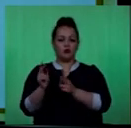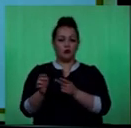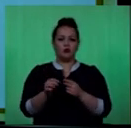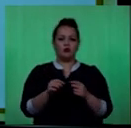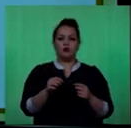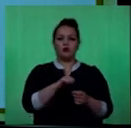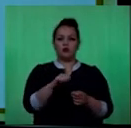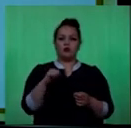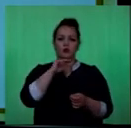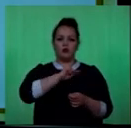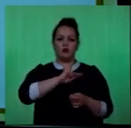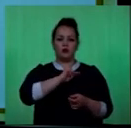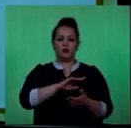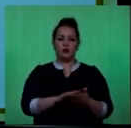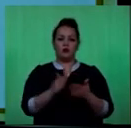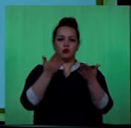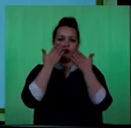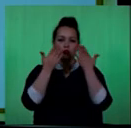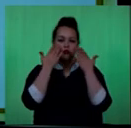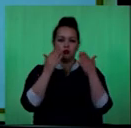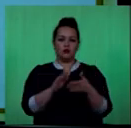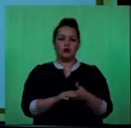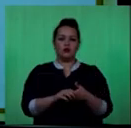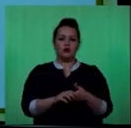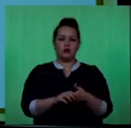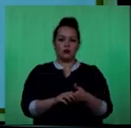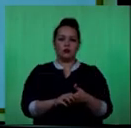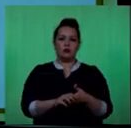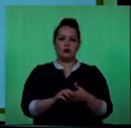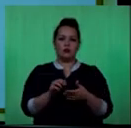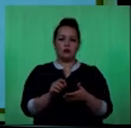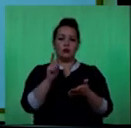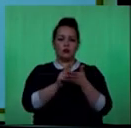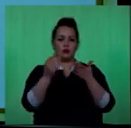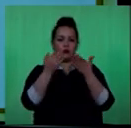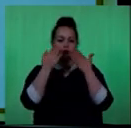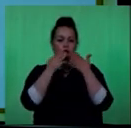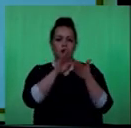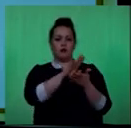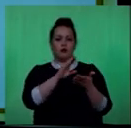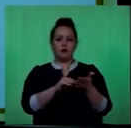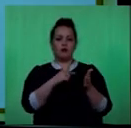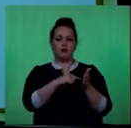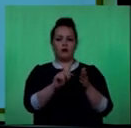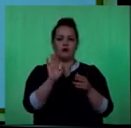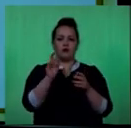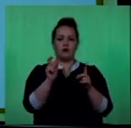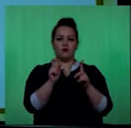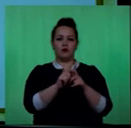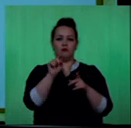самостоятельную работу читаем прочитайте спешите выделите словах